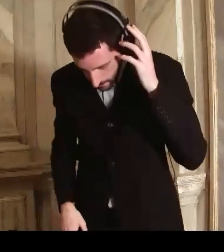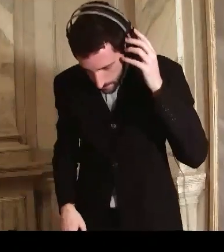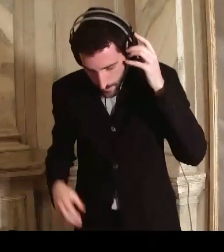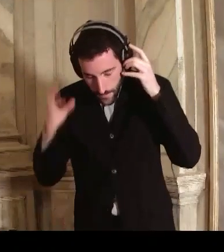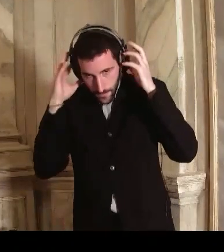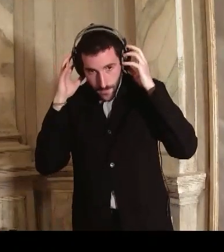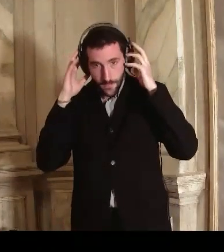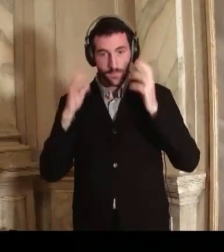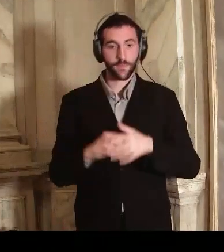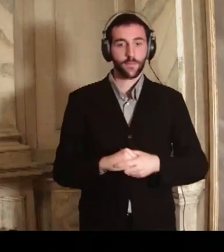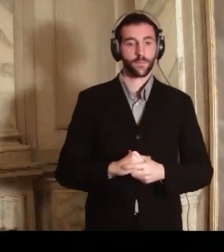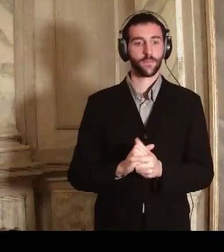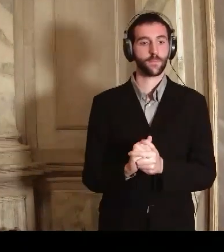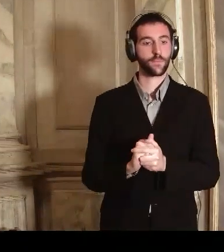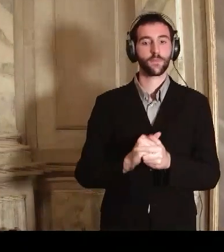Buongiorno a tutte e a tutti.